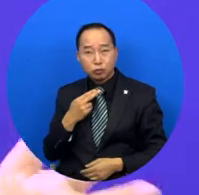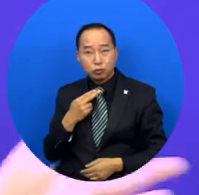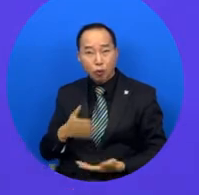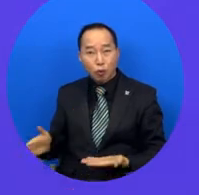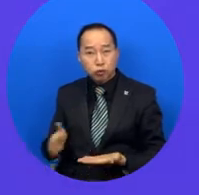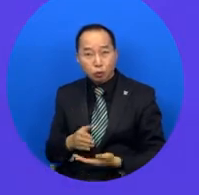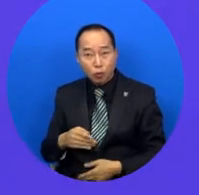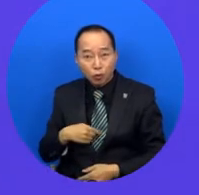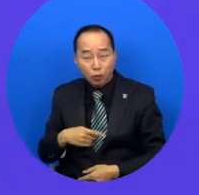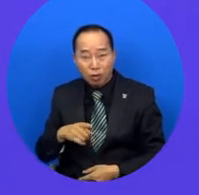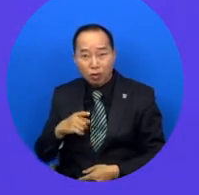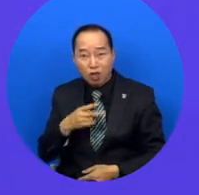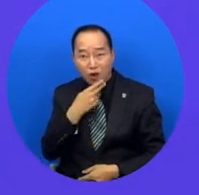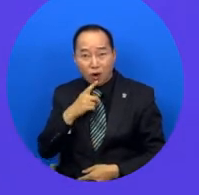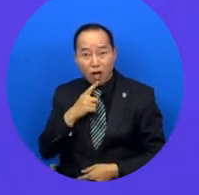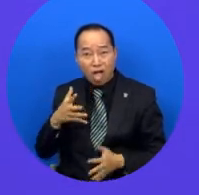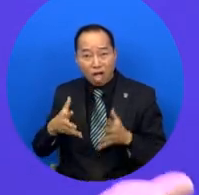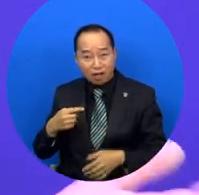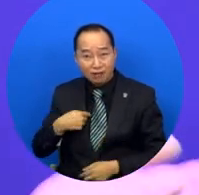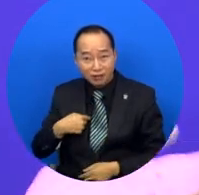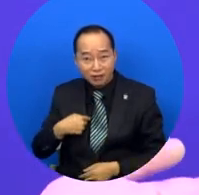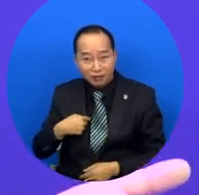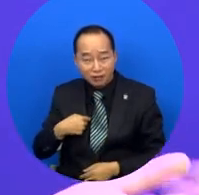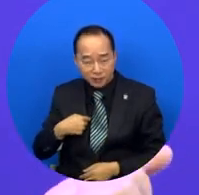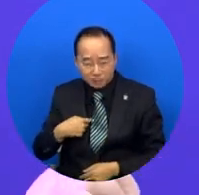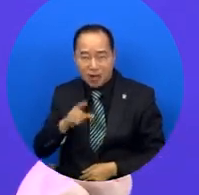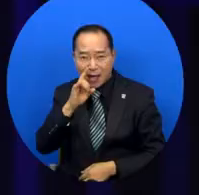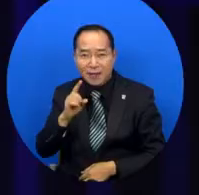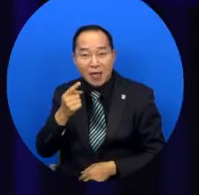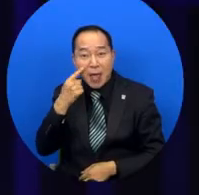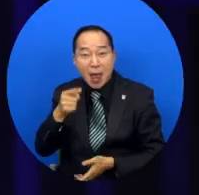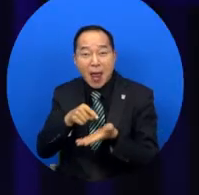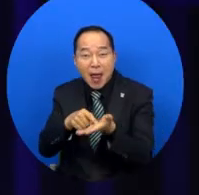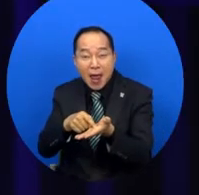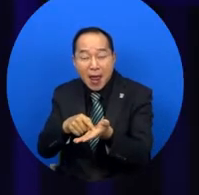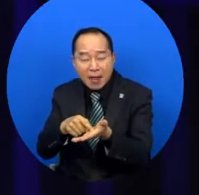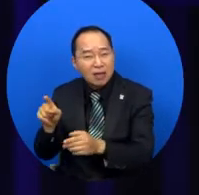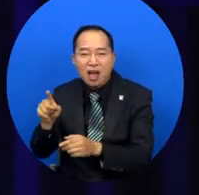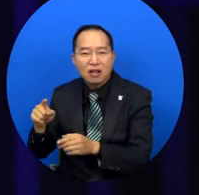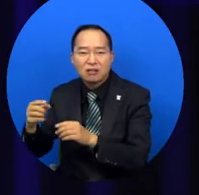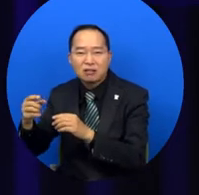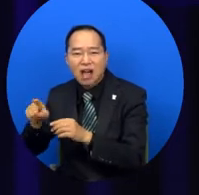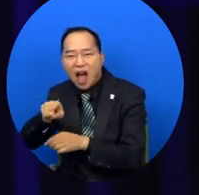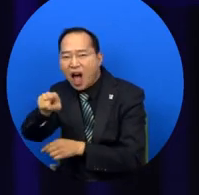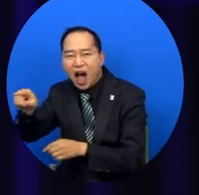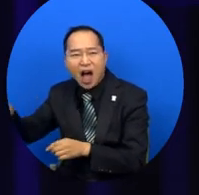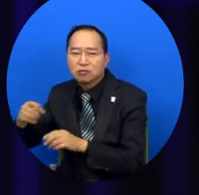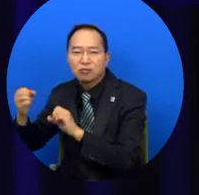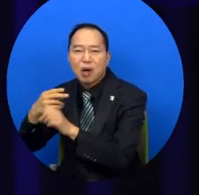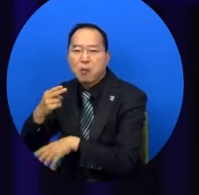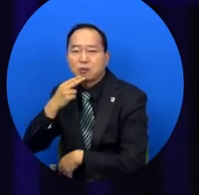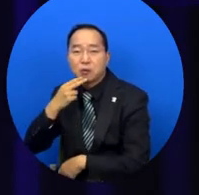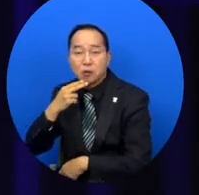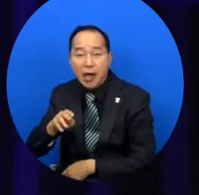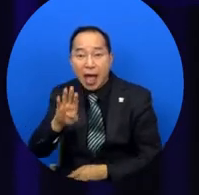경력도 아무것도 없고 연구 경력도 없고 말도 어눌하고 안 되는데 냈는데 아무데도 연락이 안